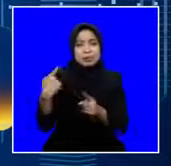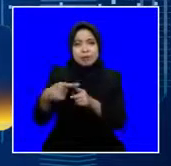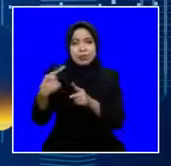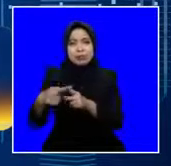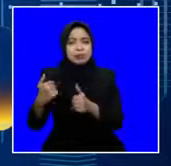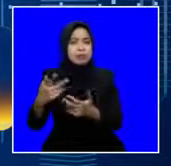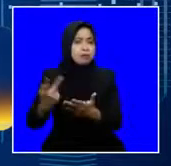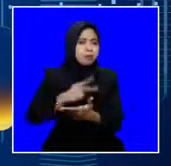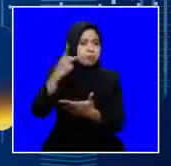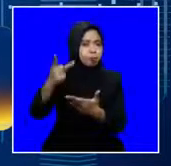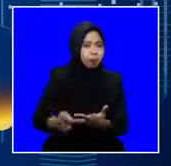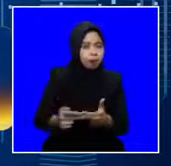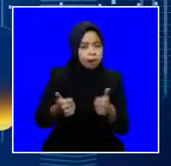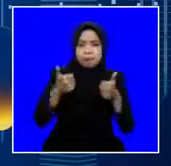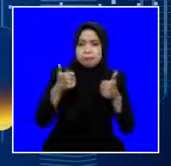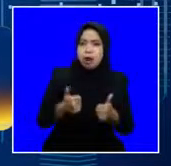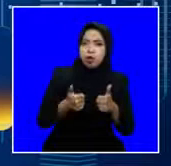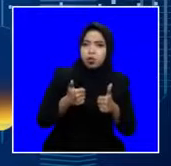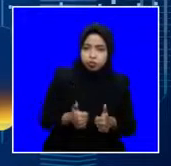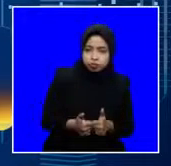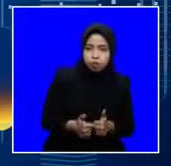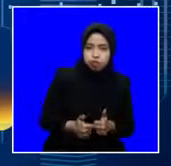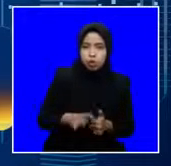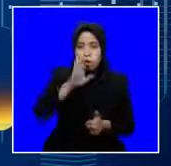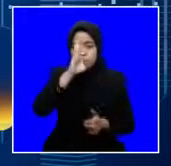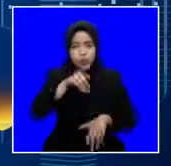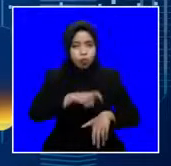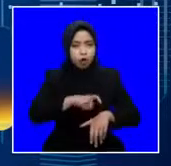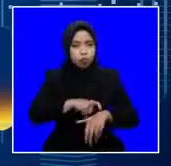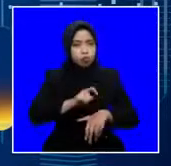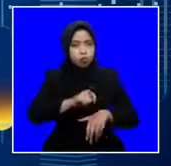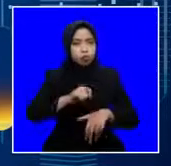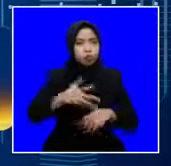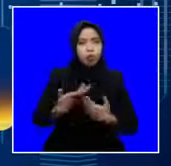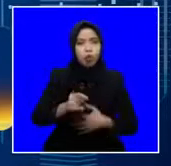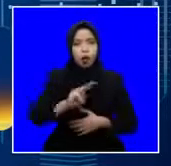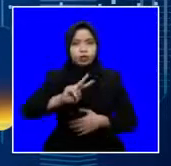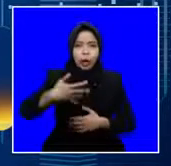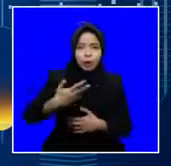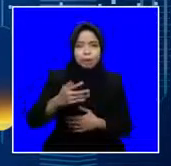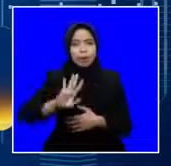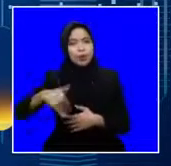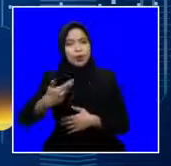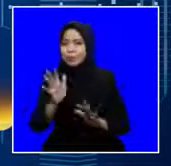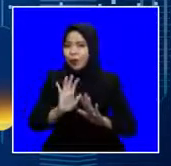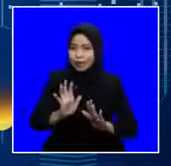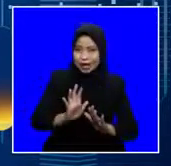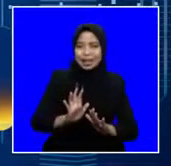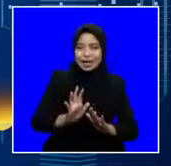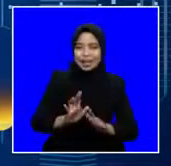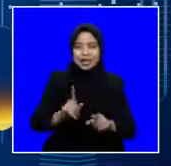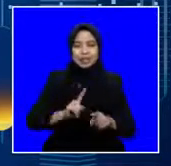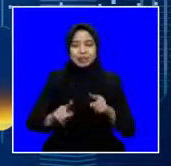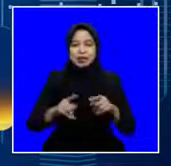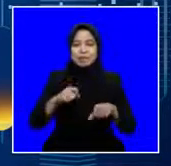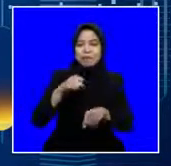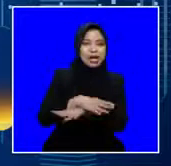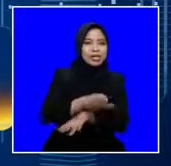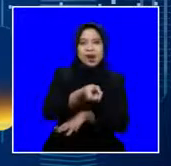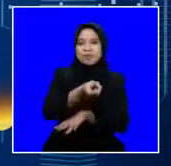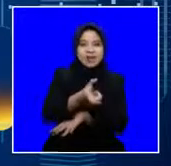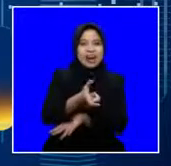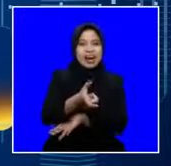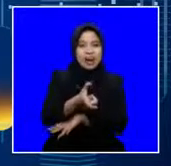pada program-program yang sangat bagus gitu ya, tapi nggak perlu komitmen waktu yang sampai 2 tahun atau 4 tahun gitu. Jadi, dan itu lebih praktikal, dan kita yakin itu